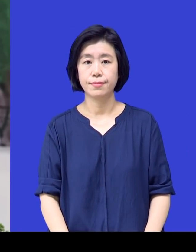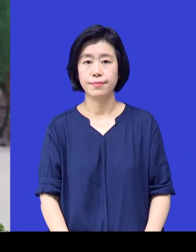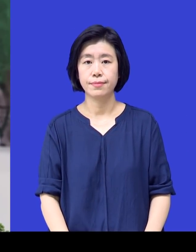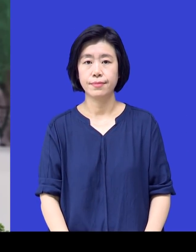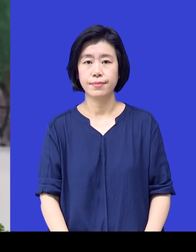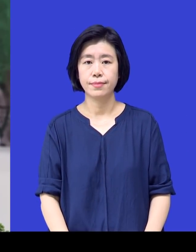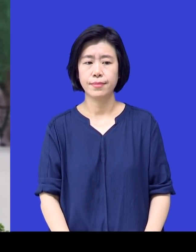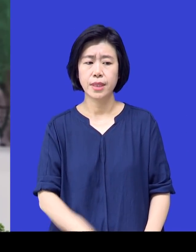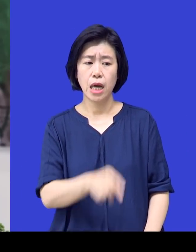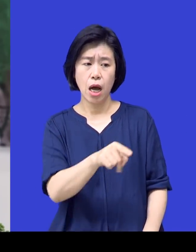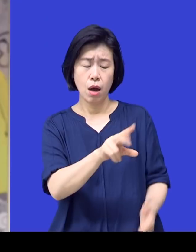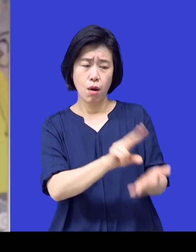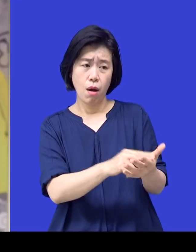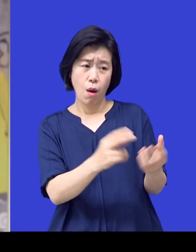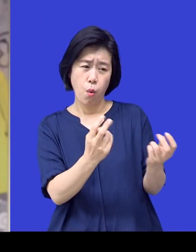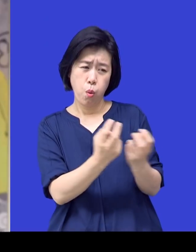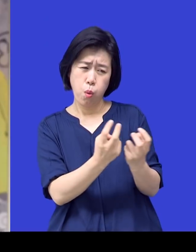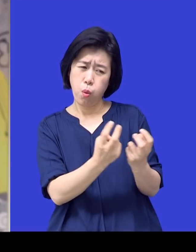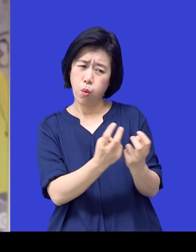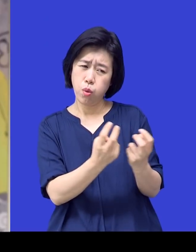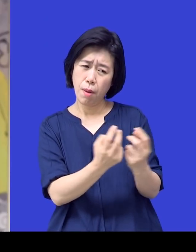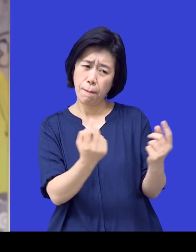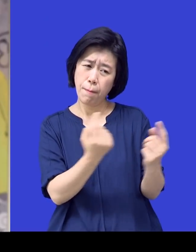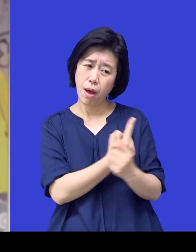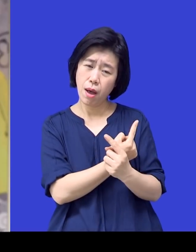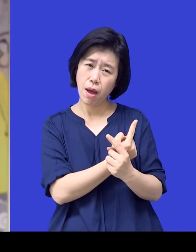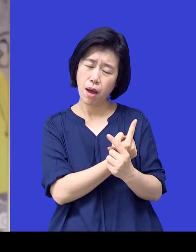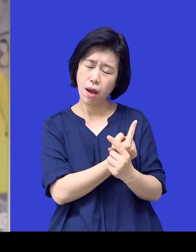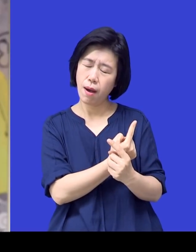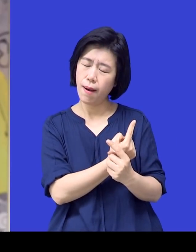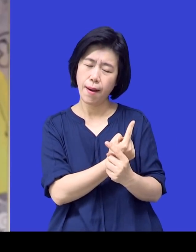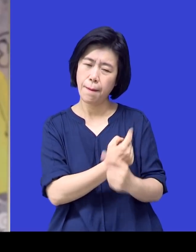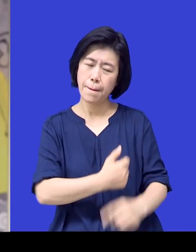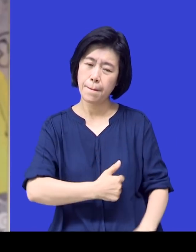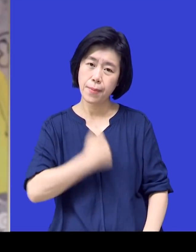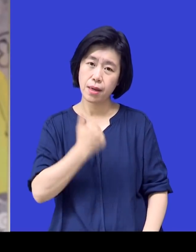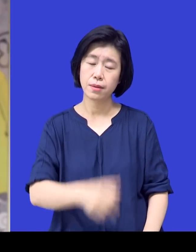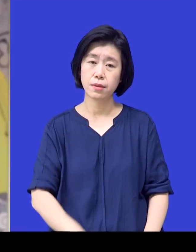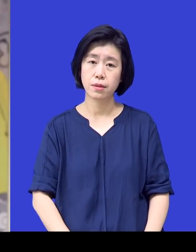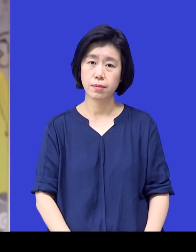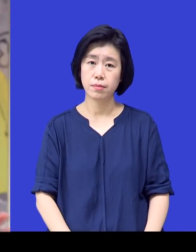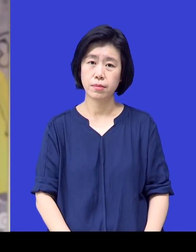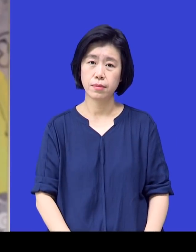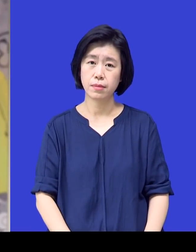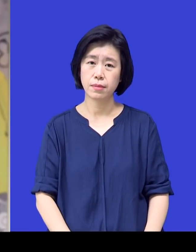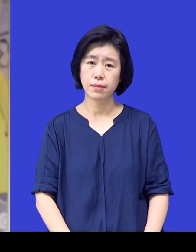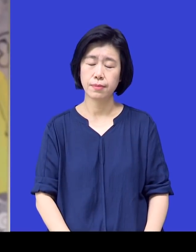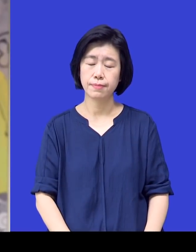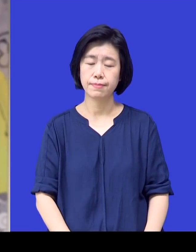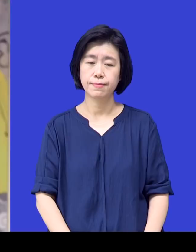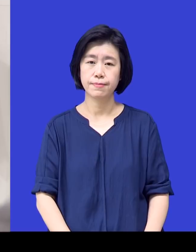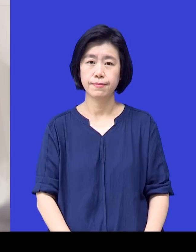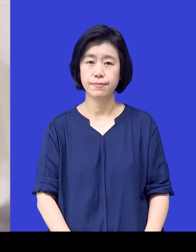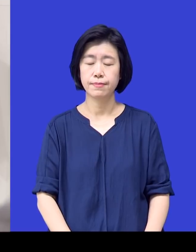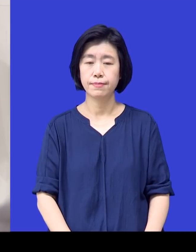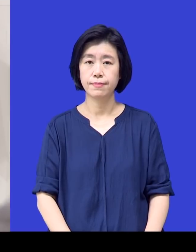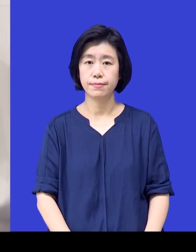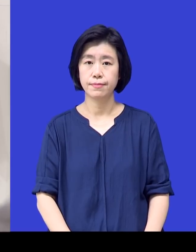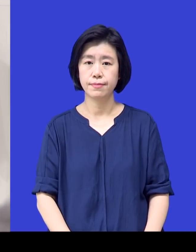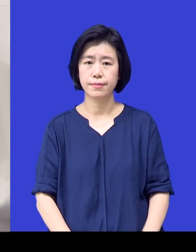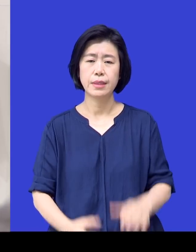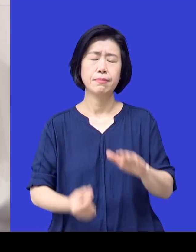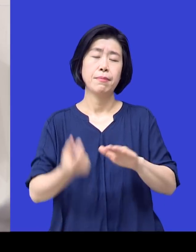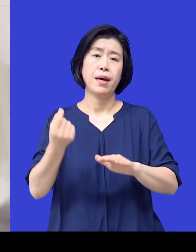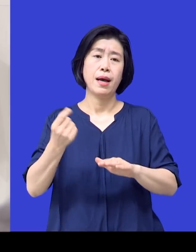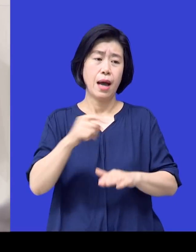이걸 어떻게 하는가? 뭐 하나님의 마음이 됐건 뭐 이런 생각을 안 해요. 빨리